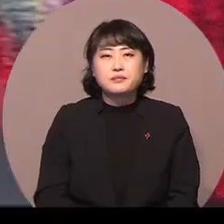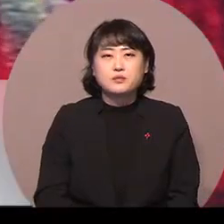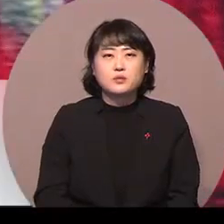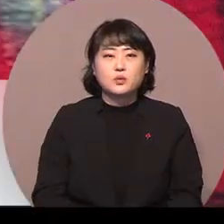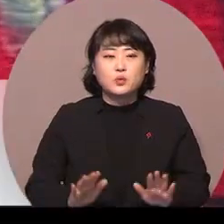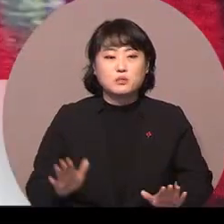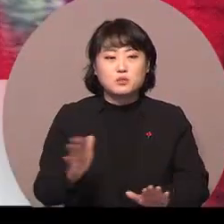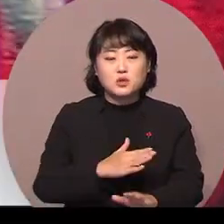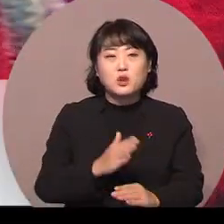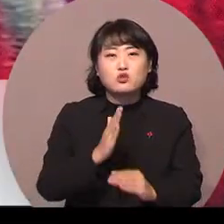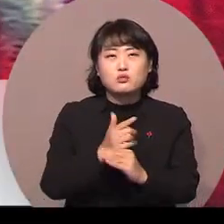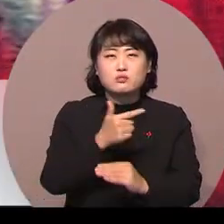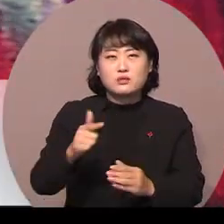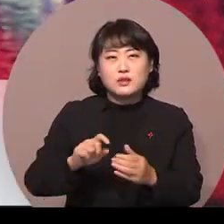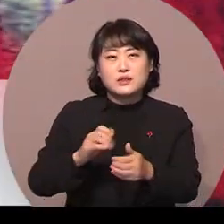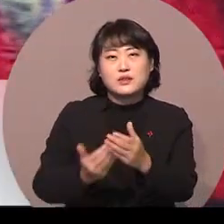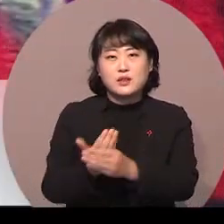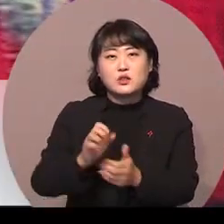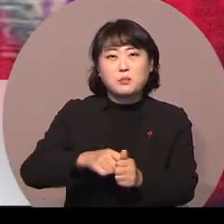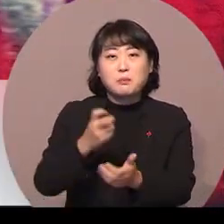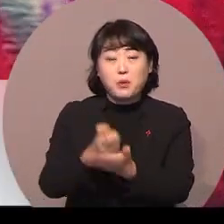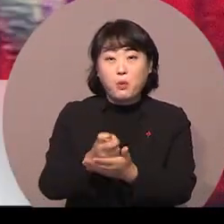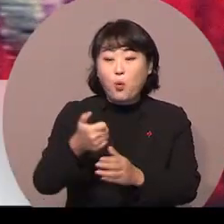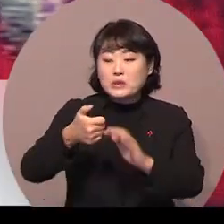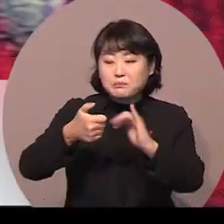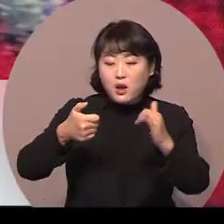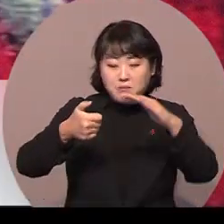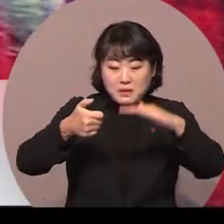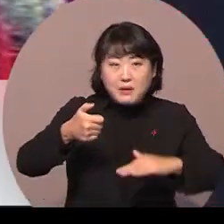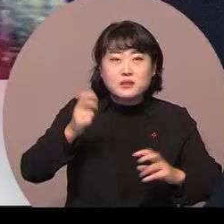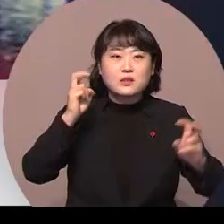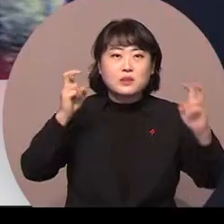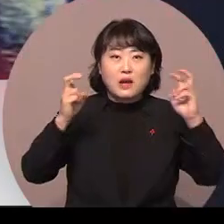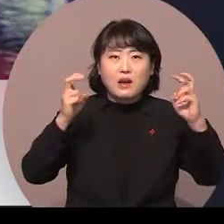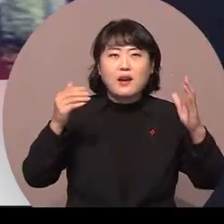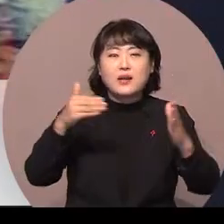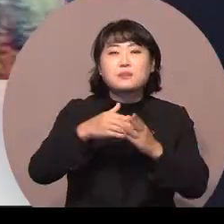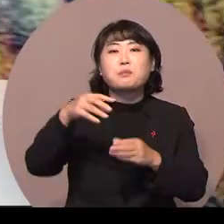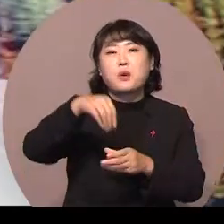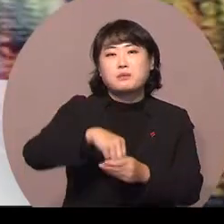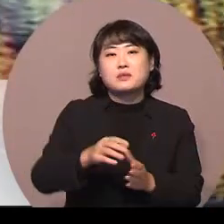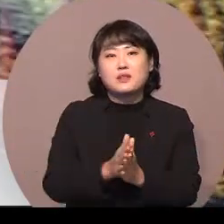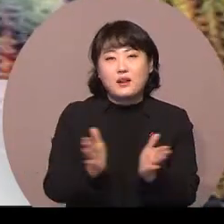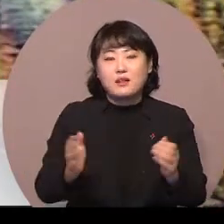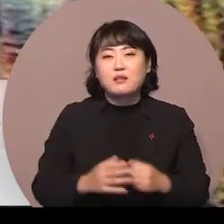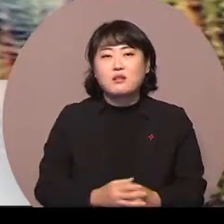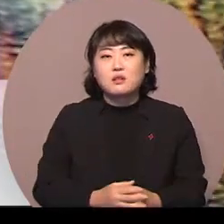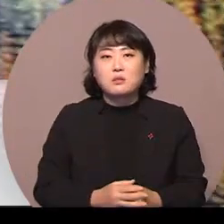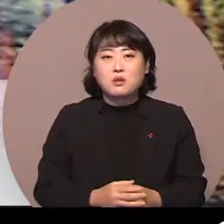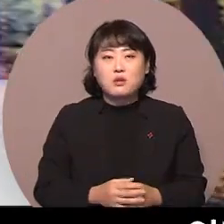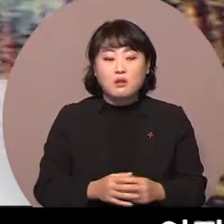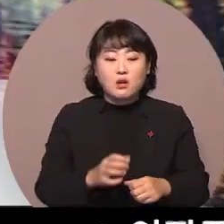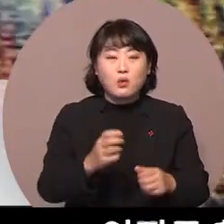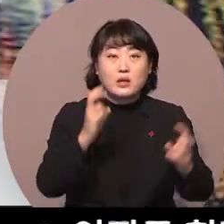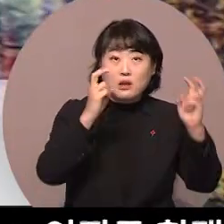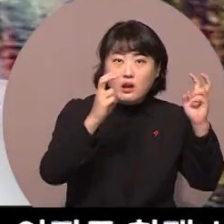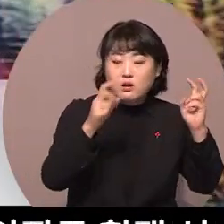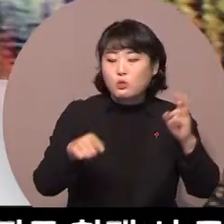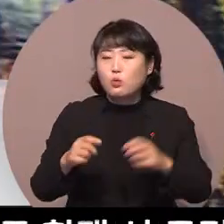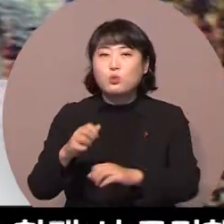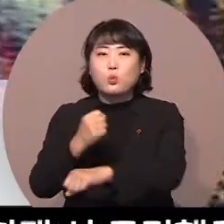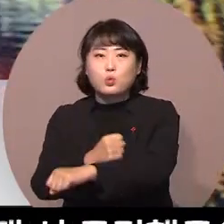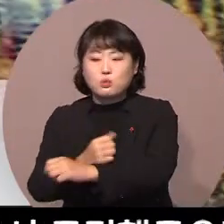오늘부터 중대재해 처벌법이 50명 미만 사업장까지 확대 적용되는 가운데 재개와 노동계의 반응이 엇갈리고